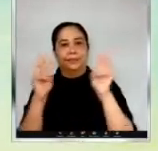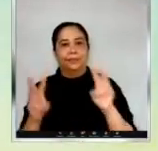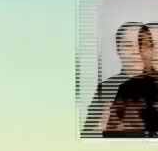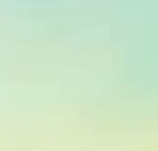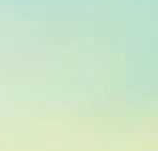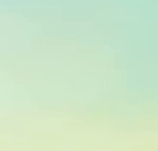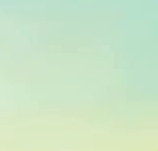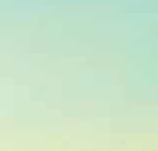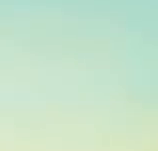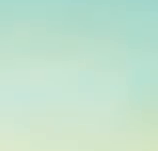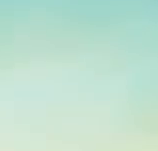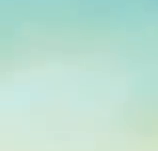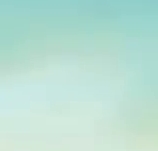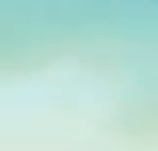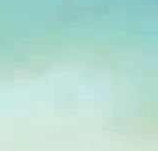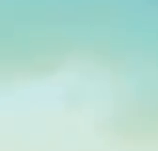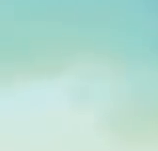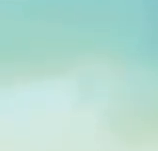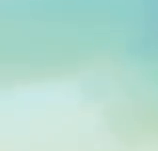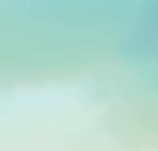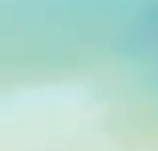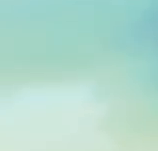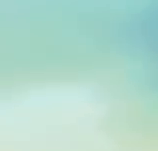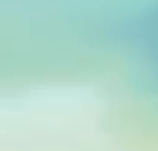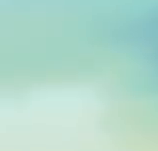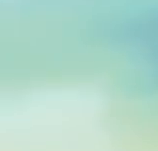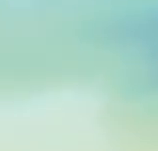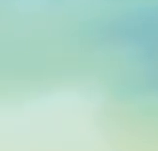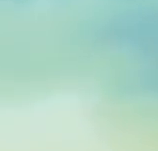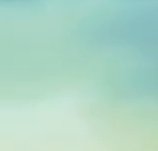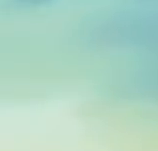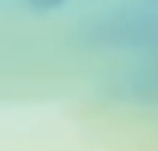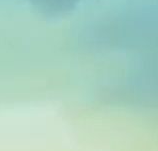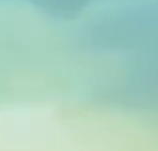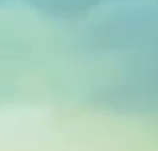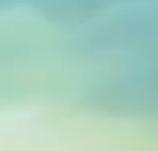Magplano para sigurado. I am ready. Serbisyong totoo ng GMA News.